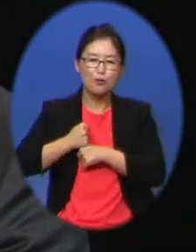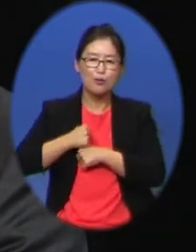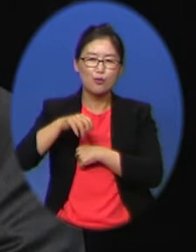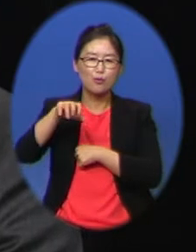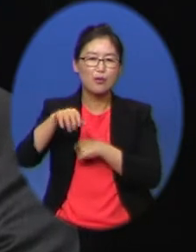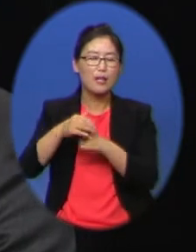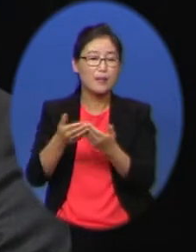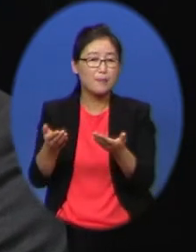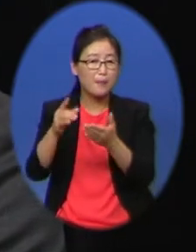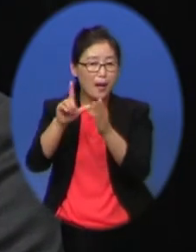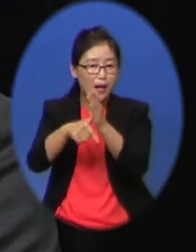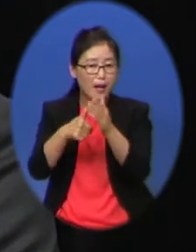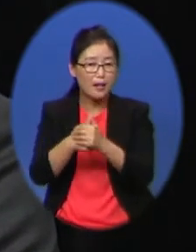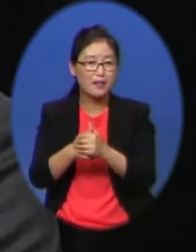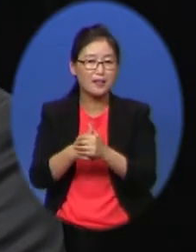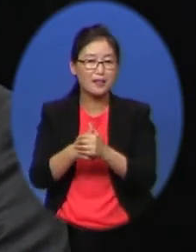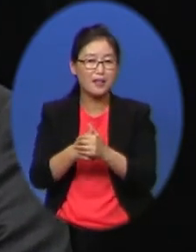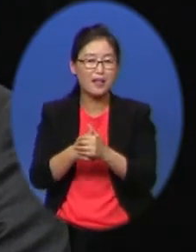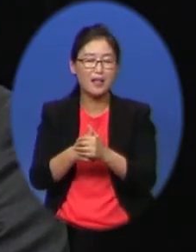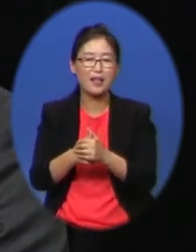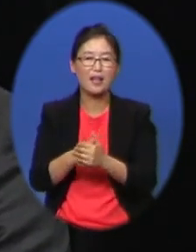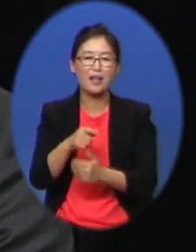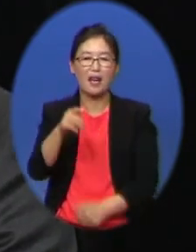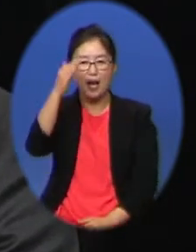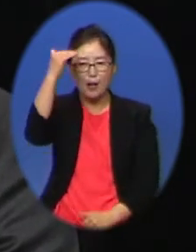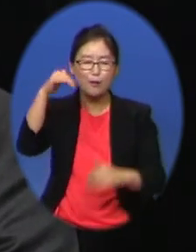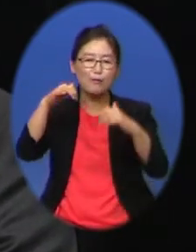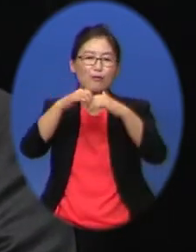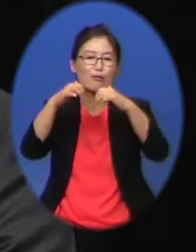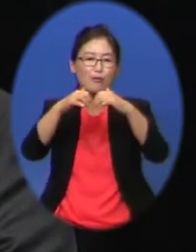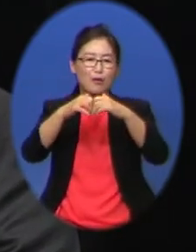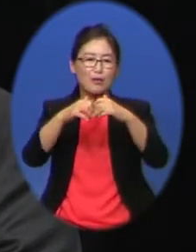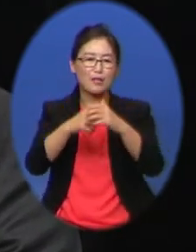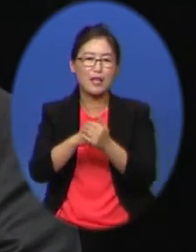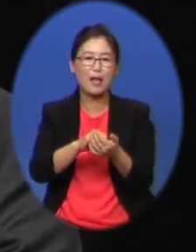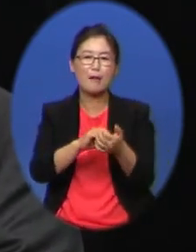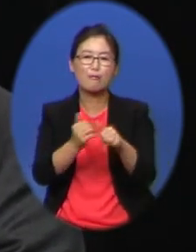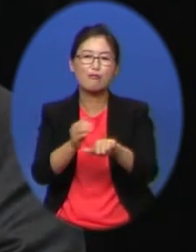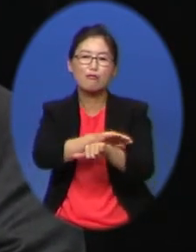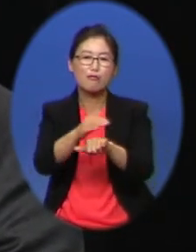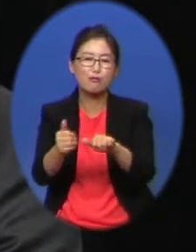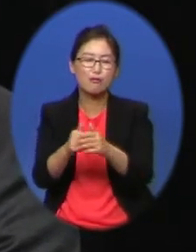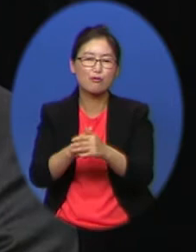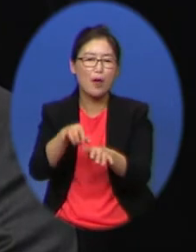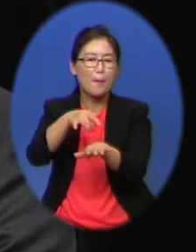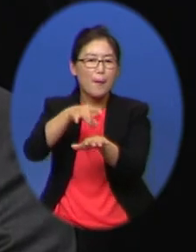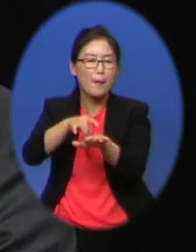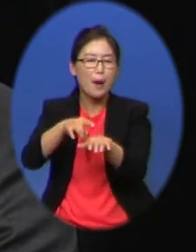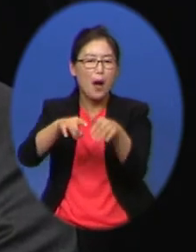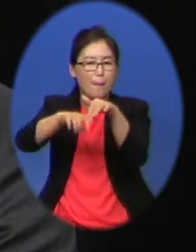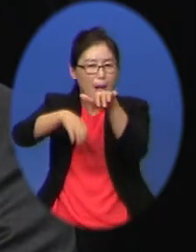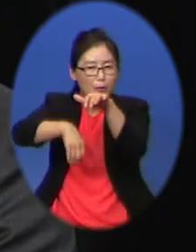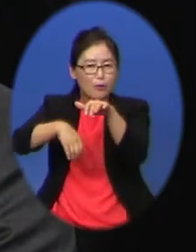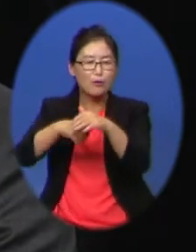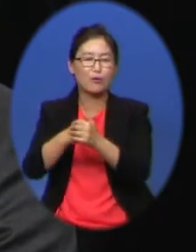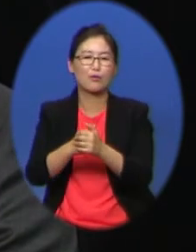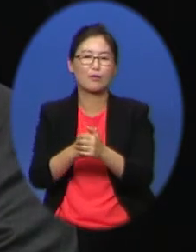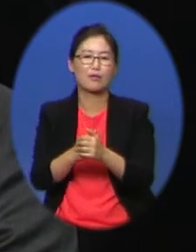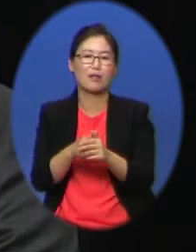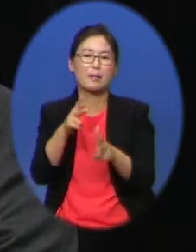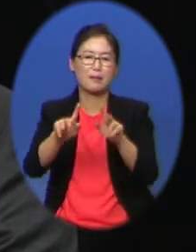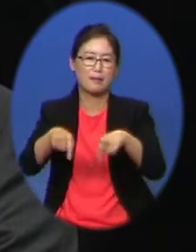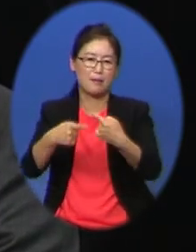한국전쟁 전사자 유해 발굴 사업을 했었습니다. 예. 그래서 이제 그런 사업을 하면서 이제 수많은 참전용사분들 만나 뵀었는데요. 그러면서